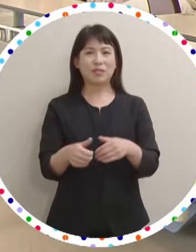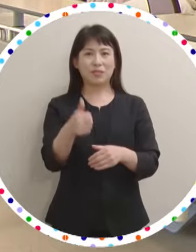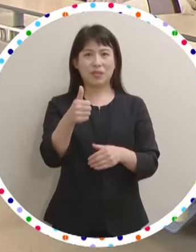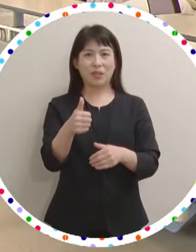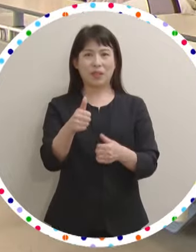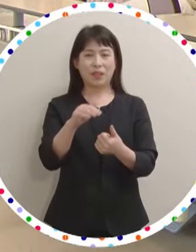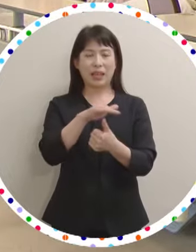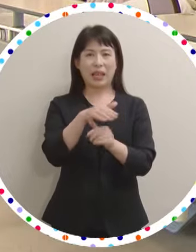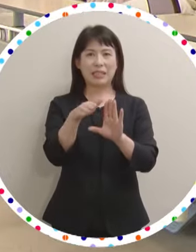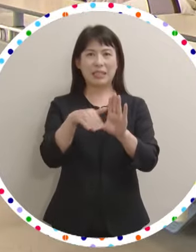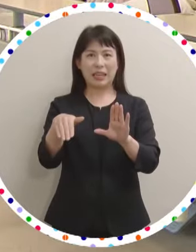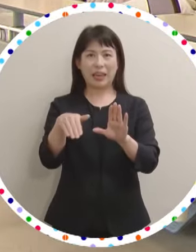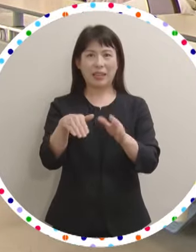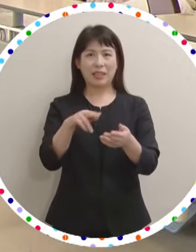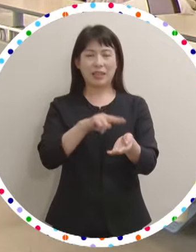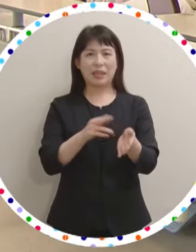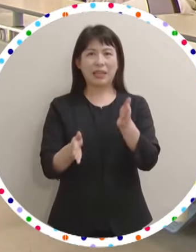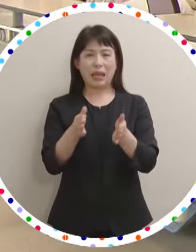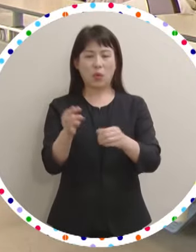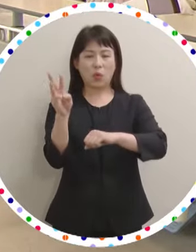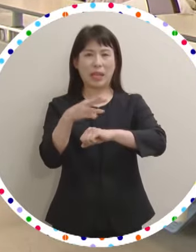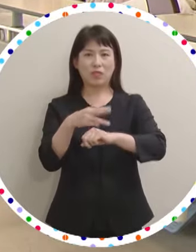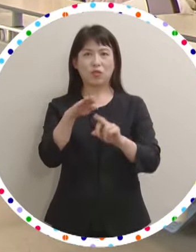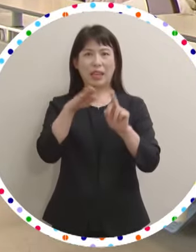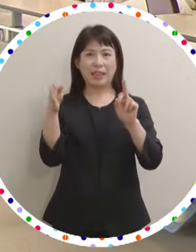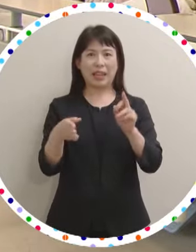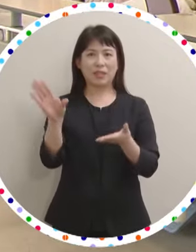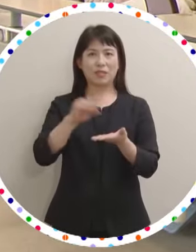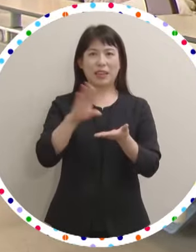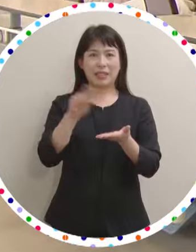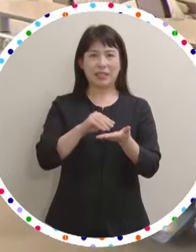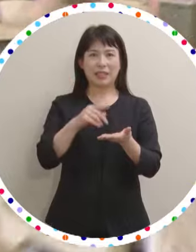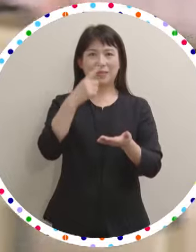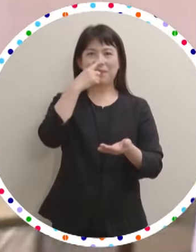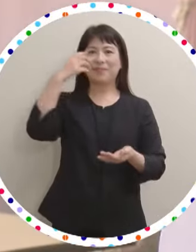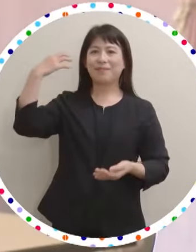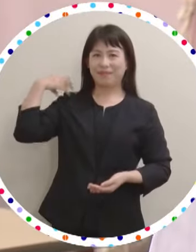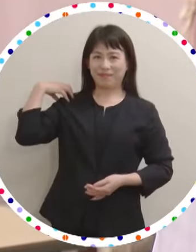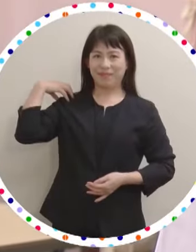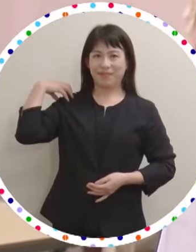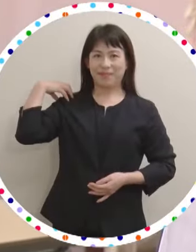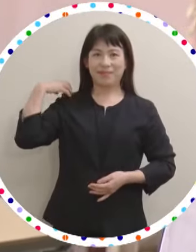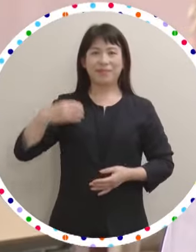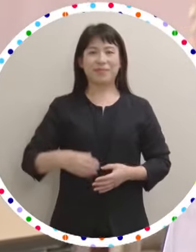編集長。愛知県看護研修センターの取材、私にお任せください。